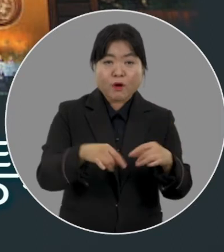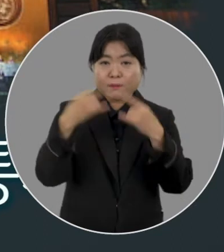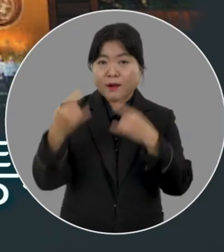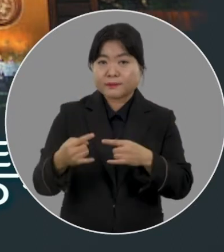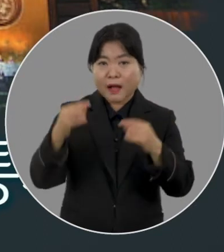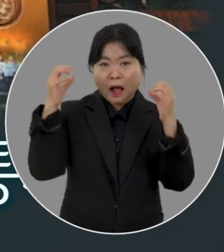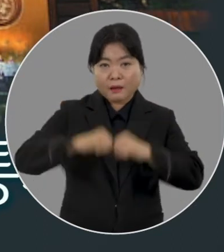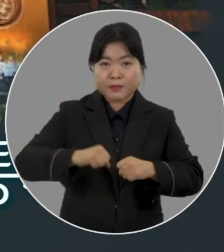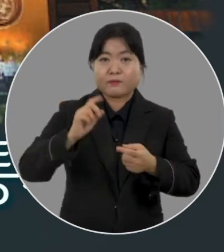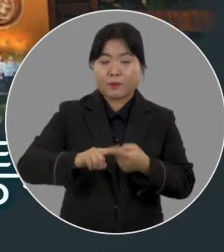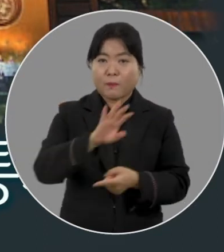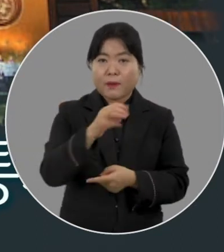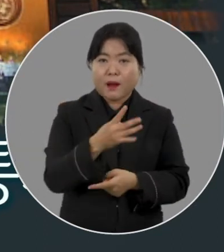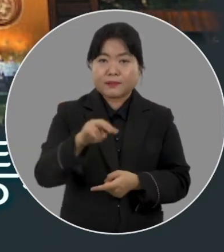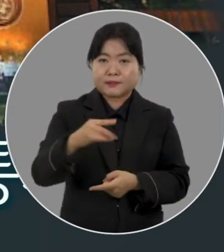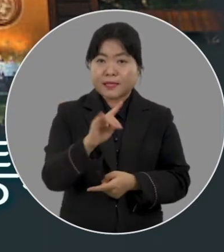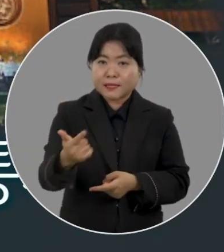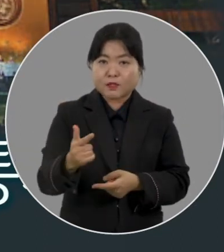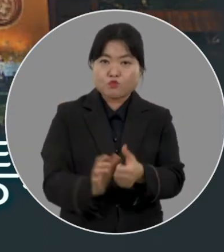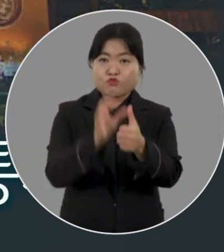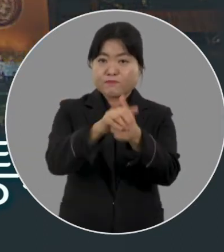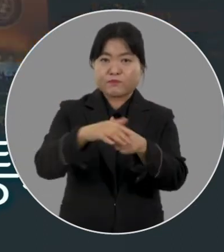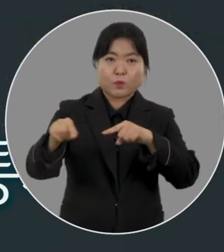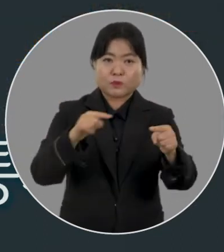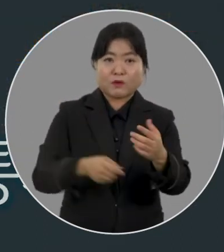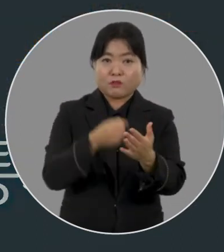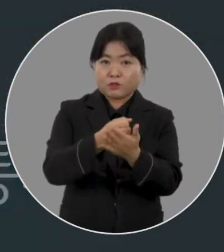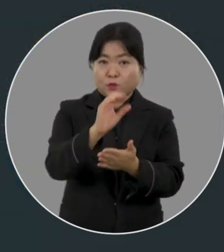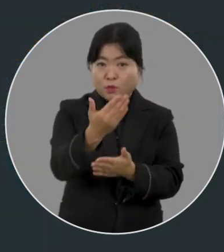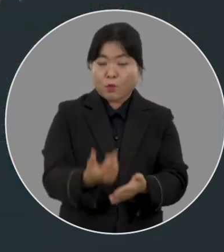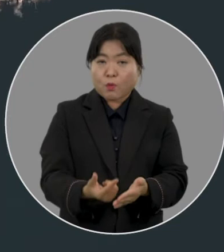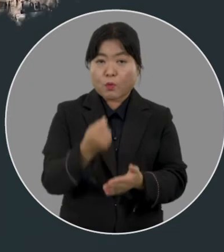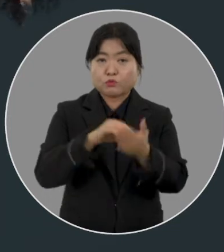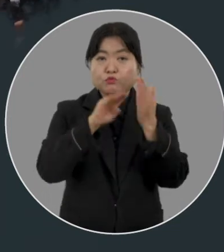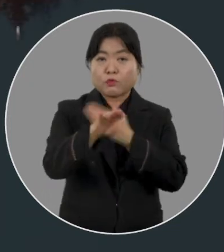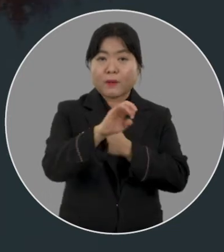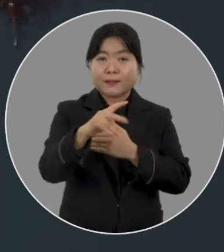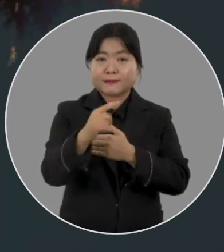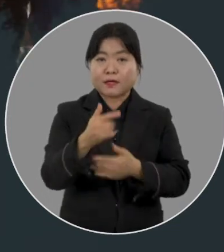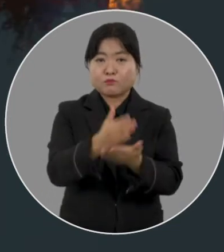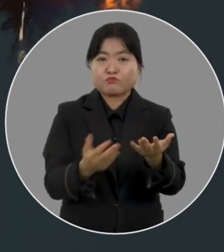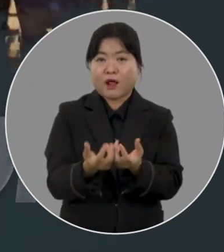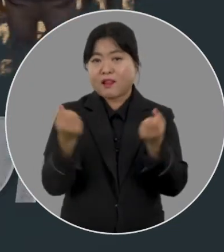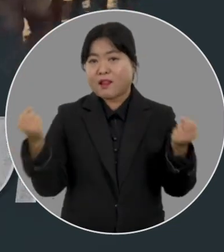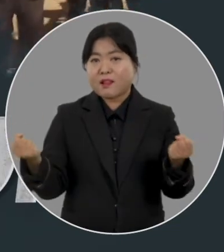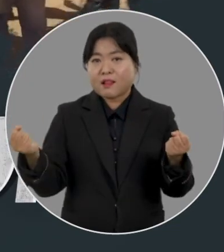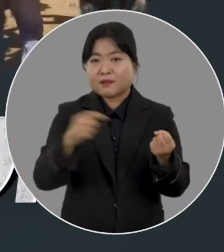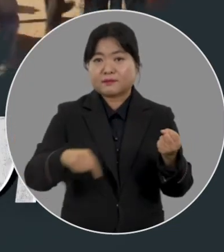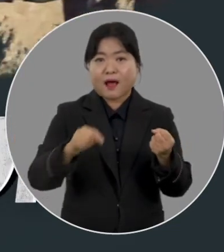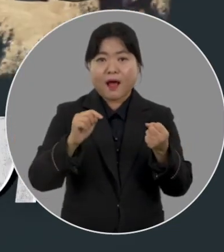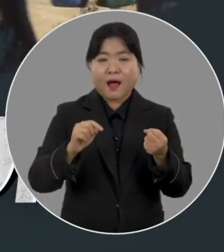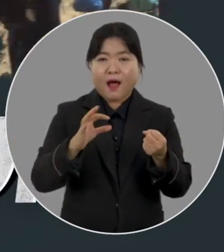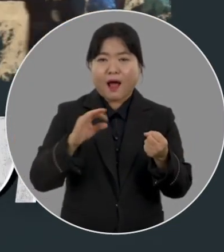프랑스가 합의한 대로 팔레스타인의 위임 통치가 결정되고 곧이어서 팔레스타인이 분할되면서 이제